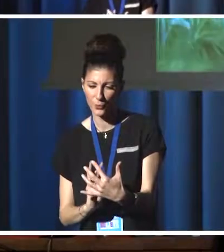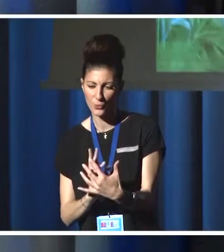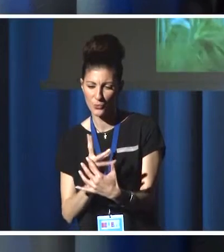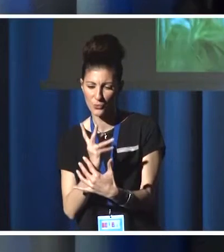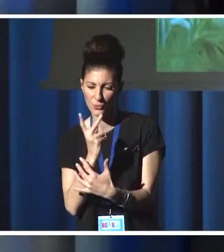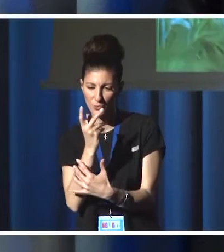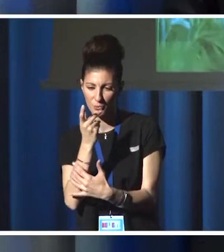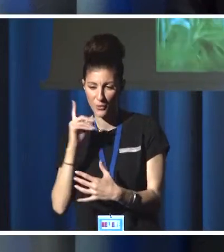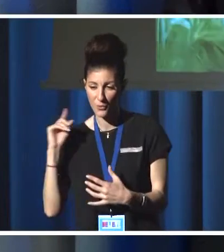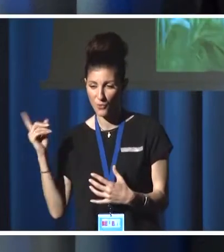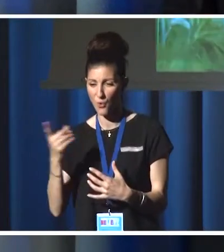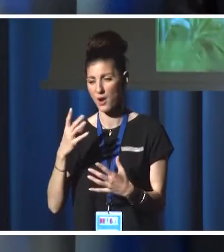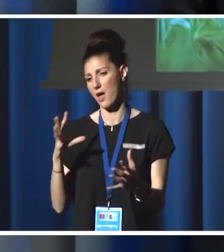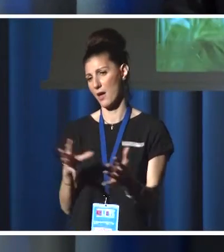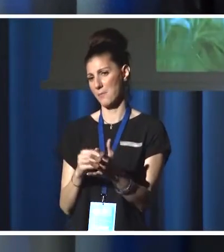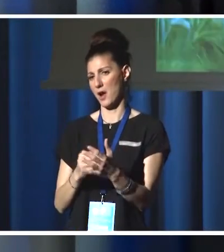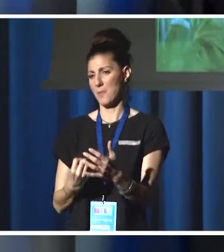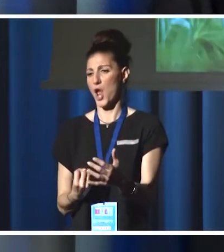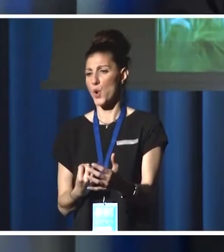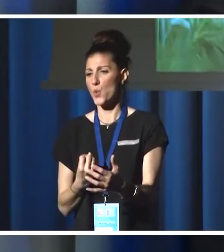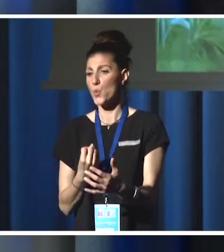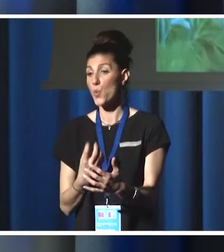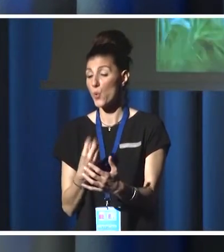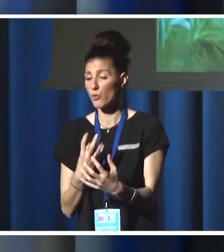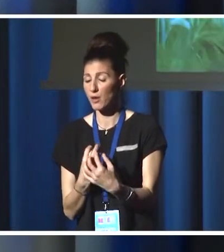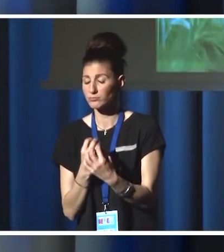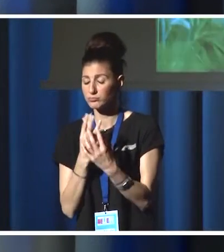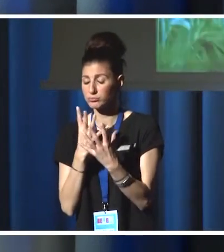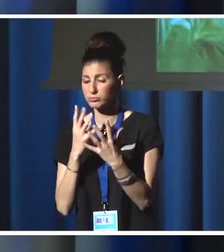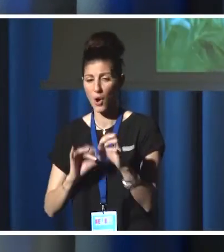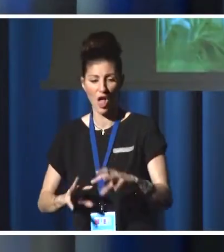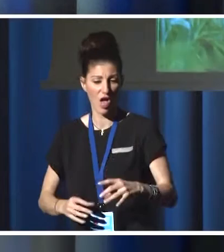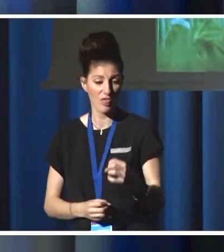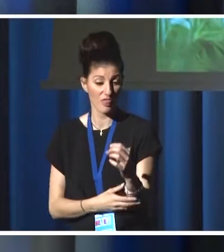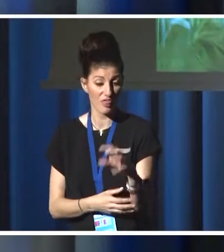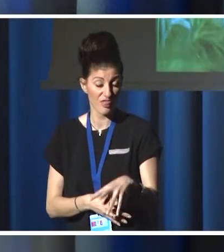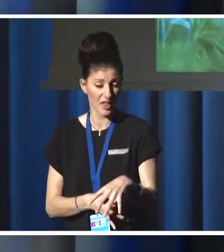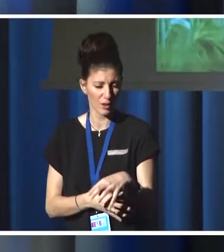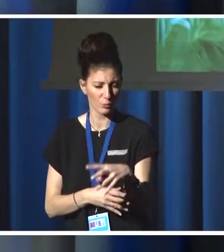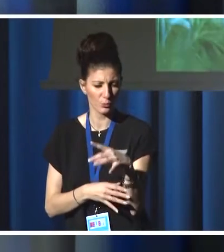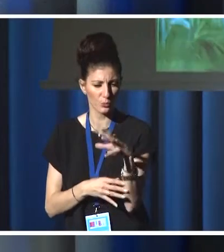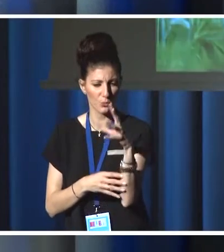αναπτυχθούν τα λουλούδια να ανθίσουν τα δέντρα να καρποφορήσουν